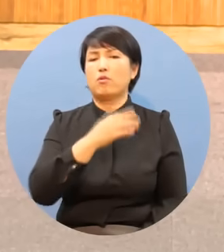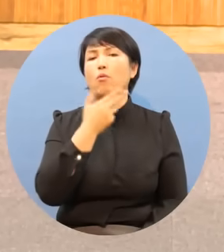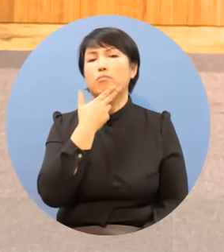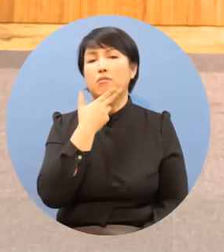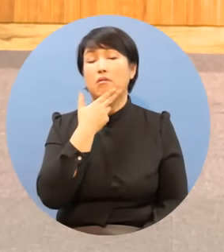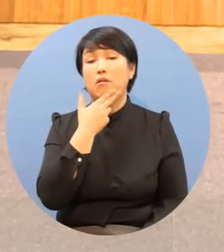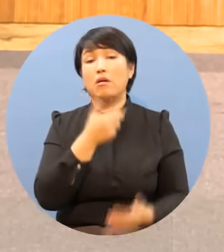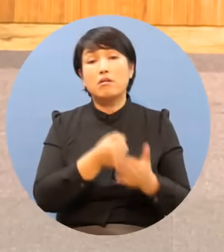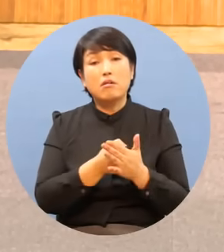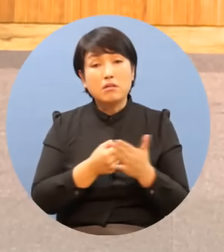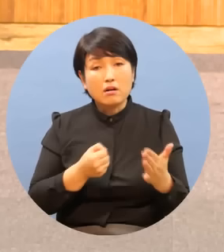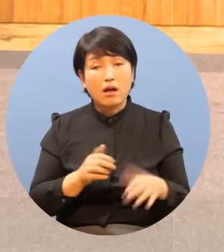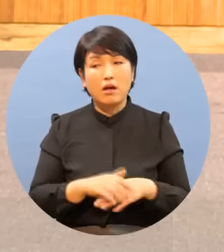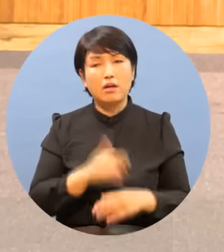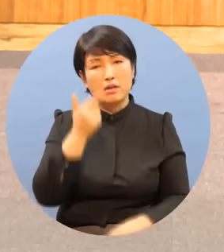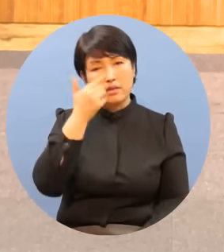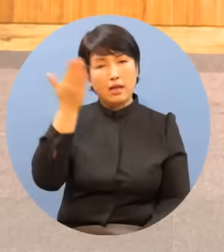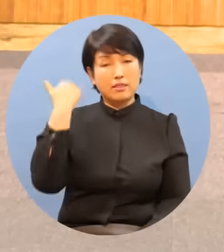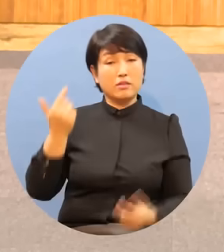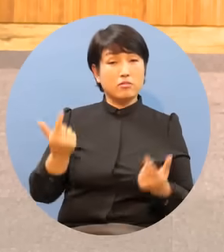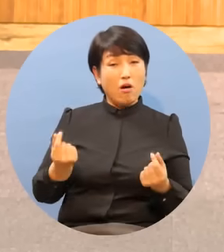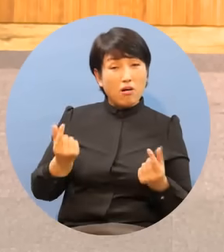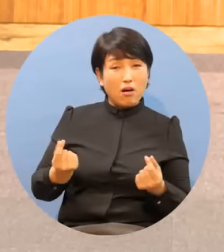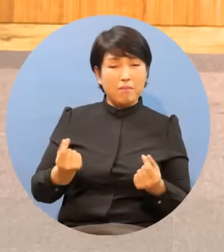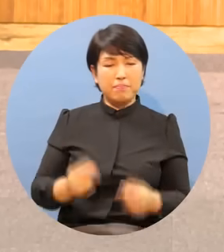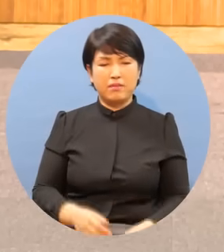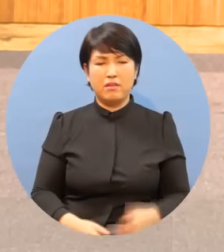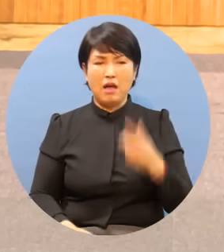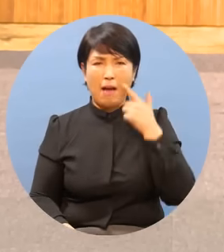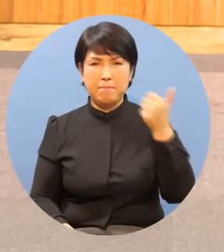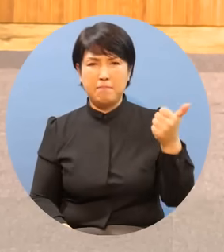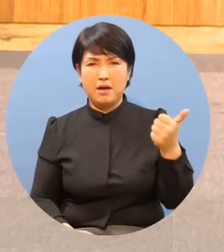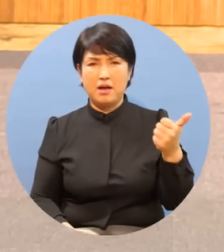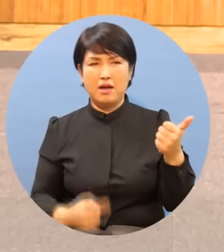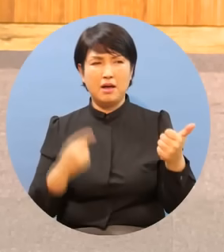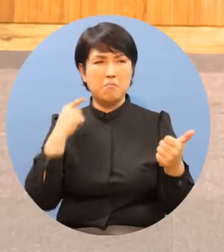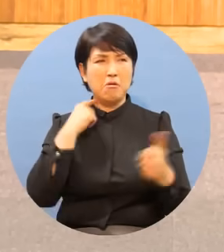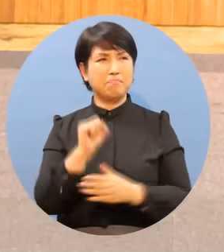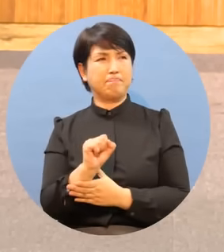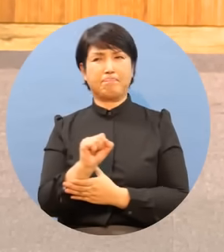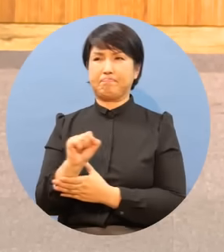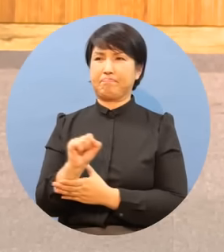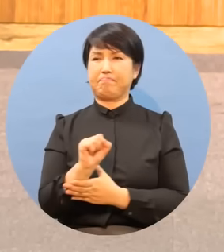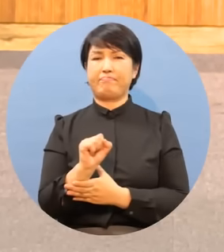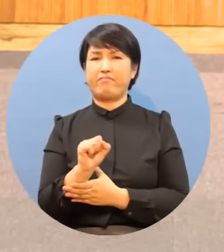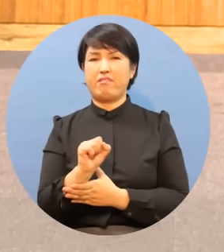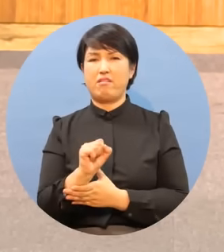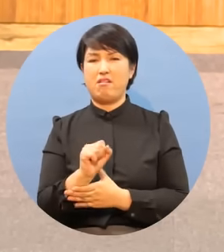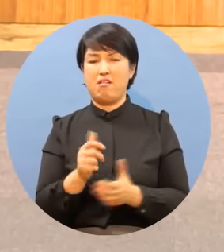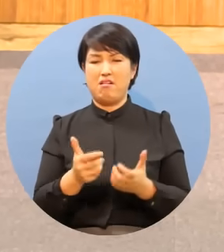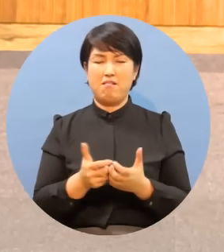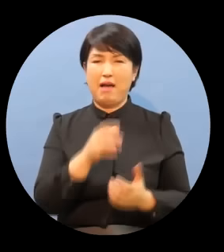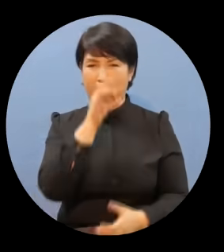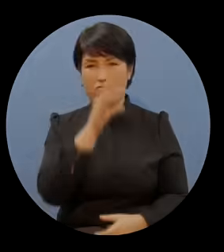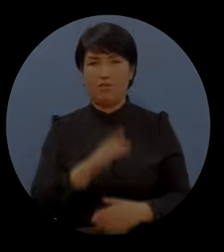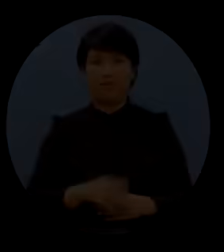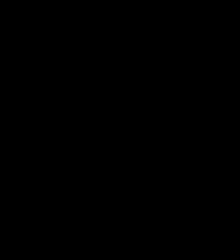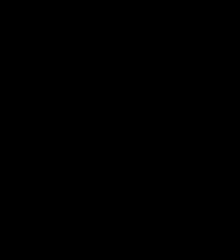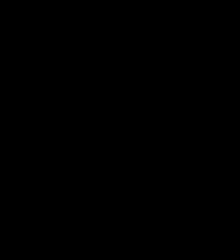그러니까 이게 옛날처럼 무조건 엄격하고 막 목에 힘주고 이러면 안 돼요.